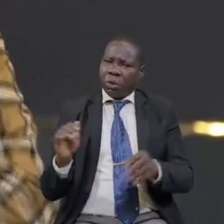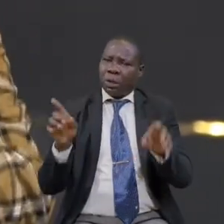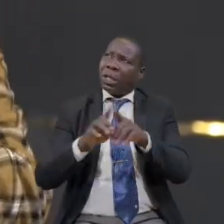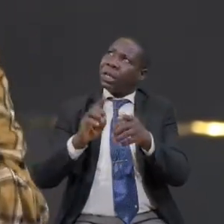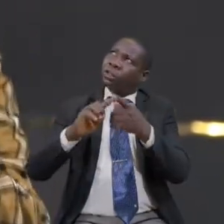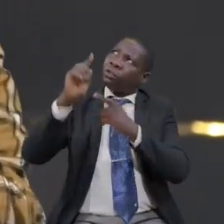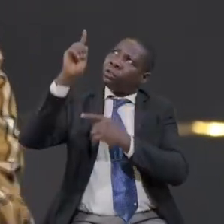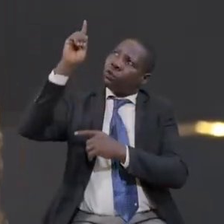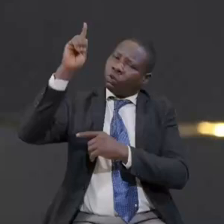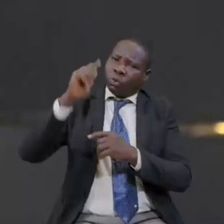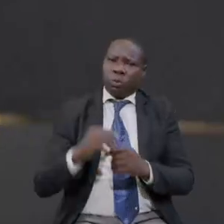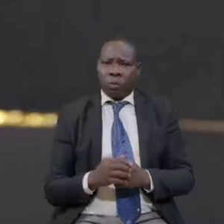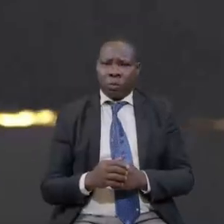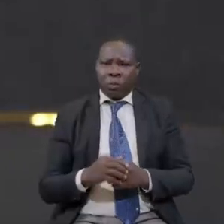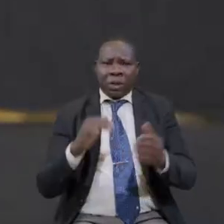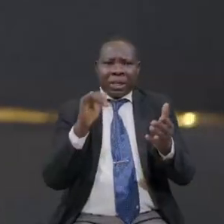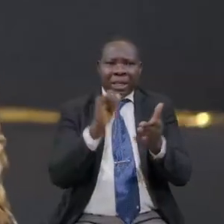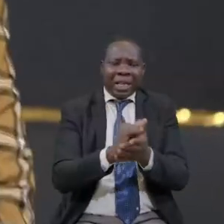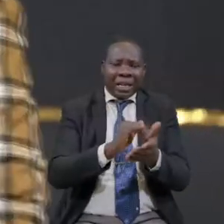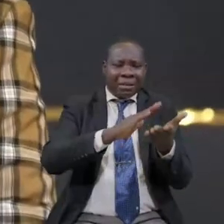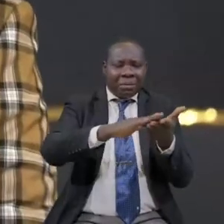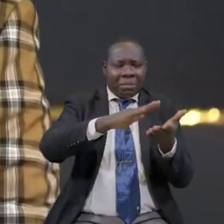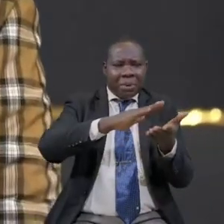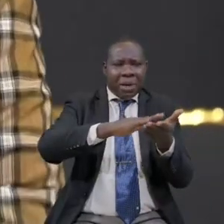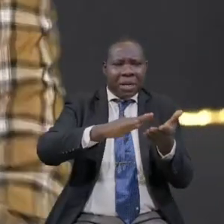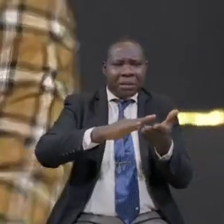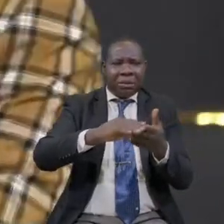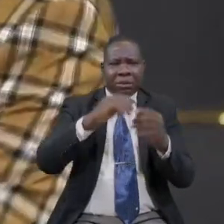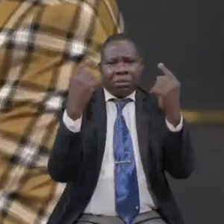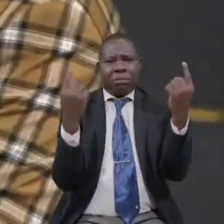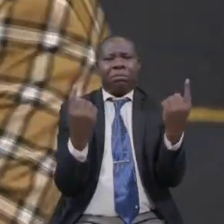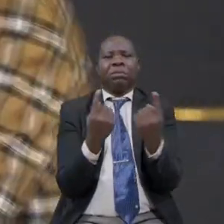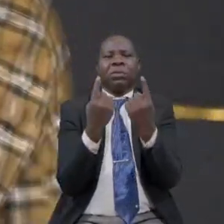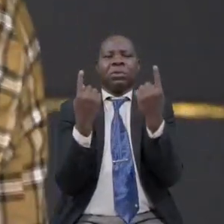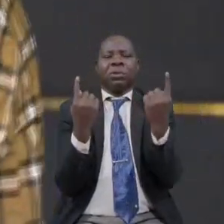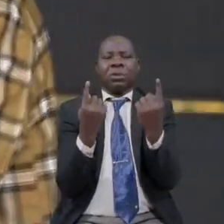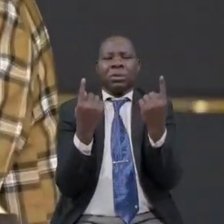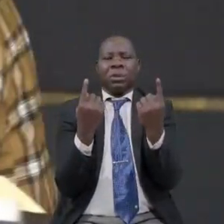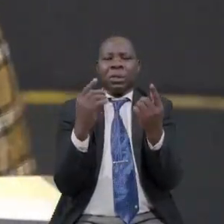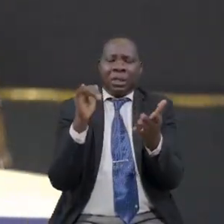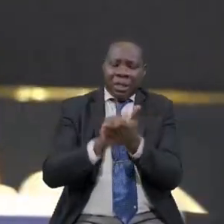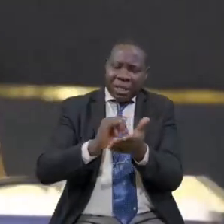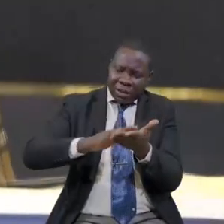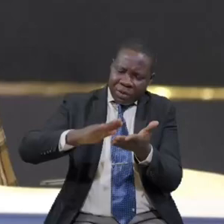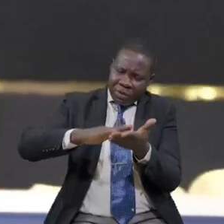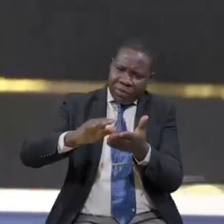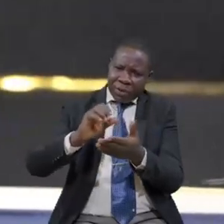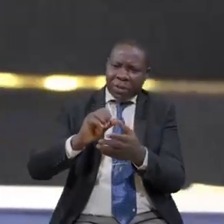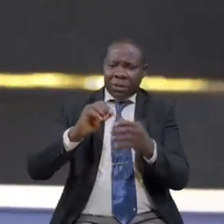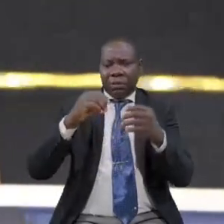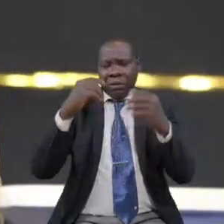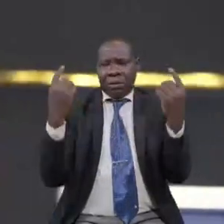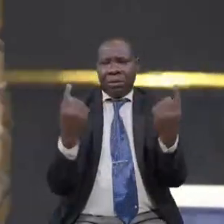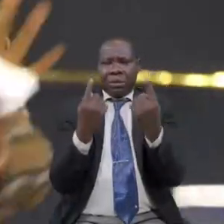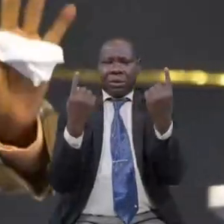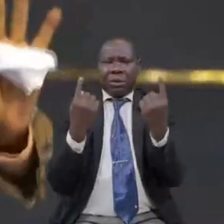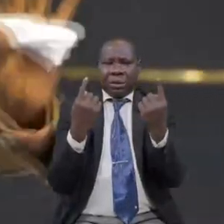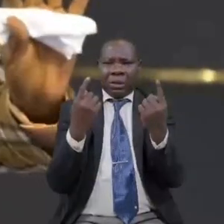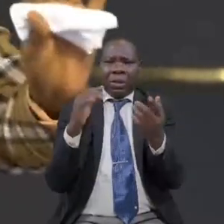Le Saint-Esprit, Christ, ils n'ont pas d'égal. Qui pardonne l'iniquité, qui oublie les péchés?